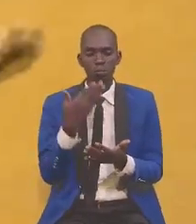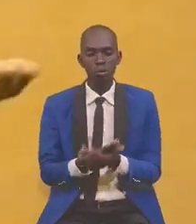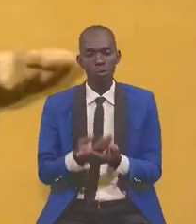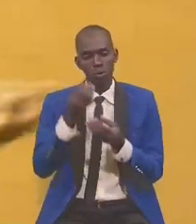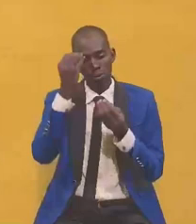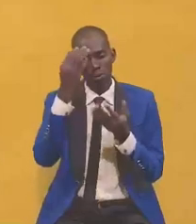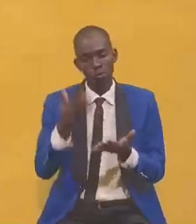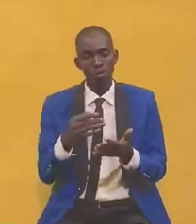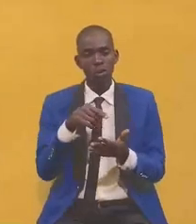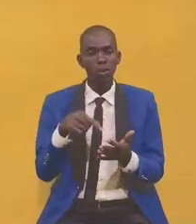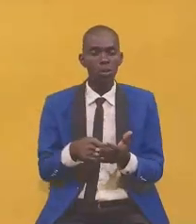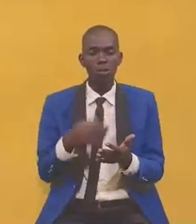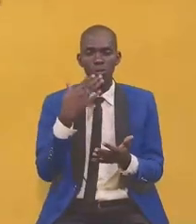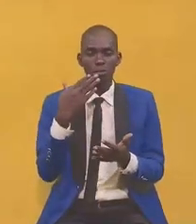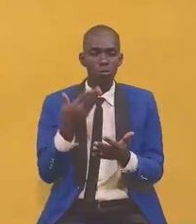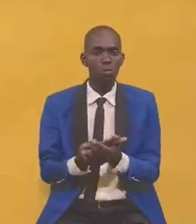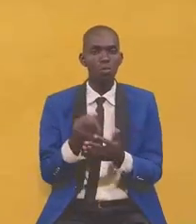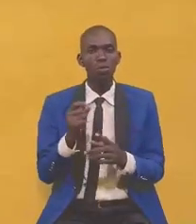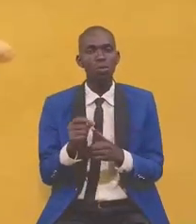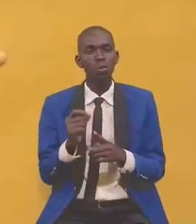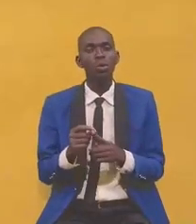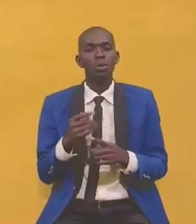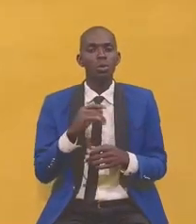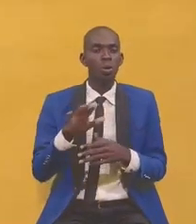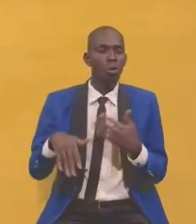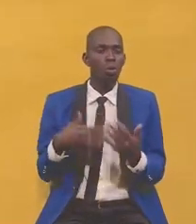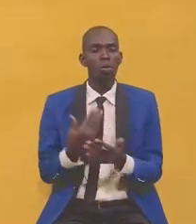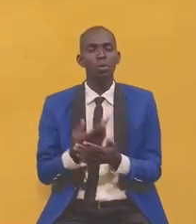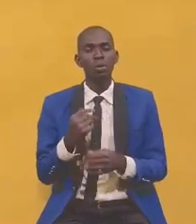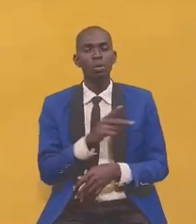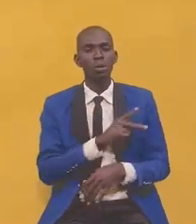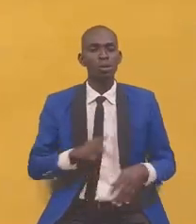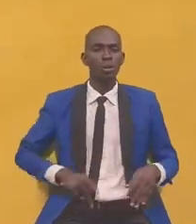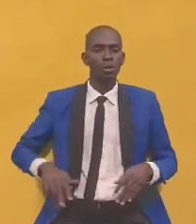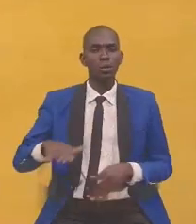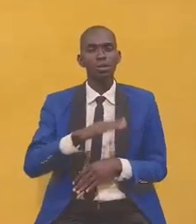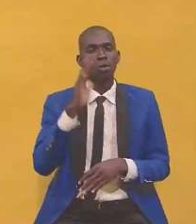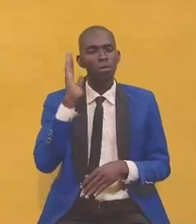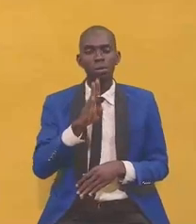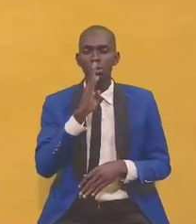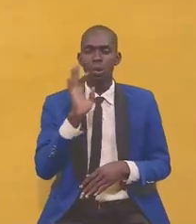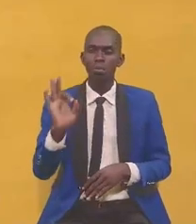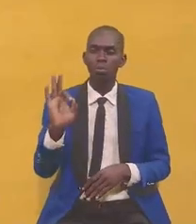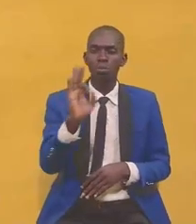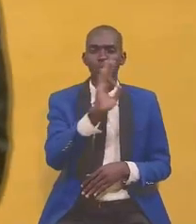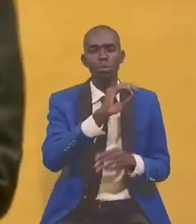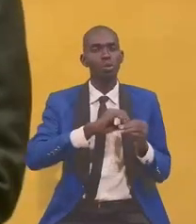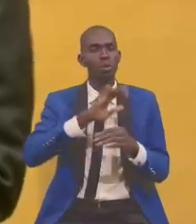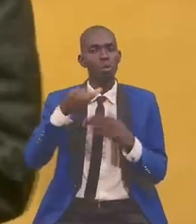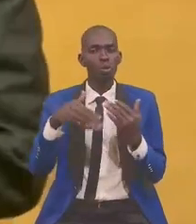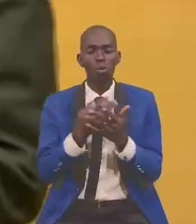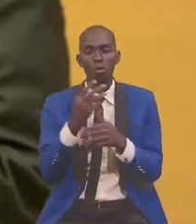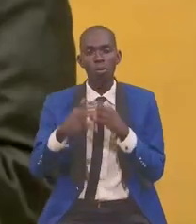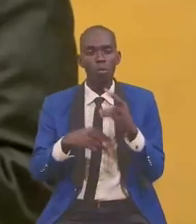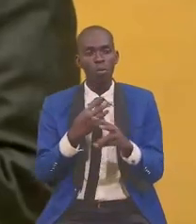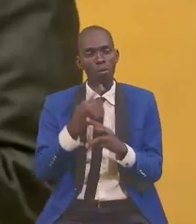cette bonne nouvelle du royaume sera prêchée dans le monde entier. Pour servir de témoignage à toutes les